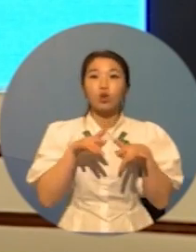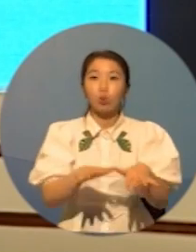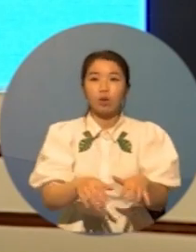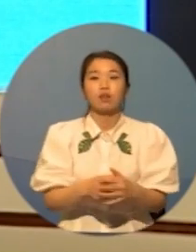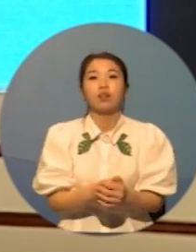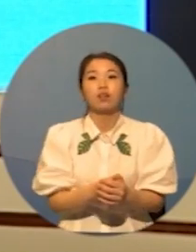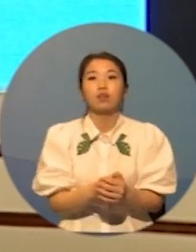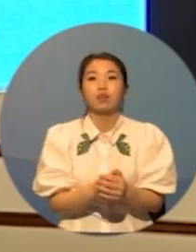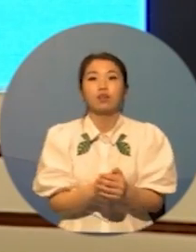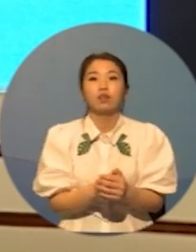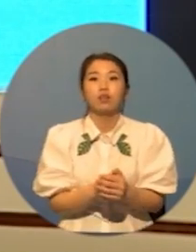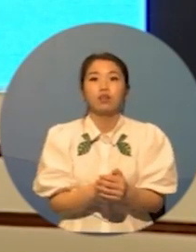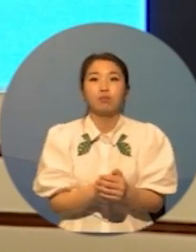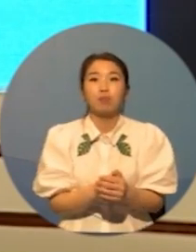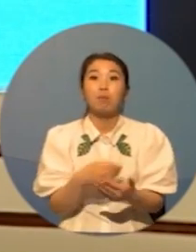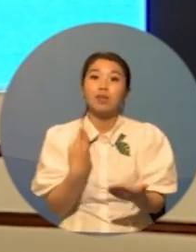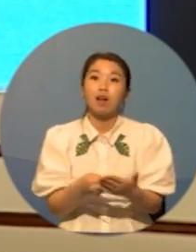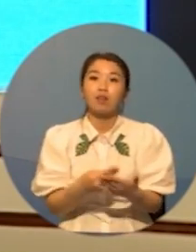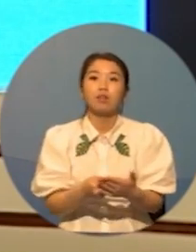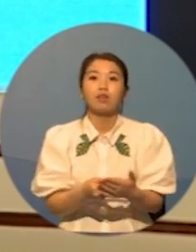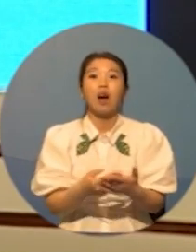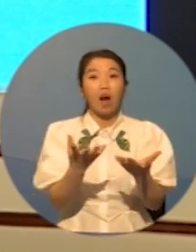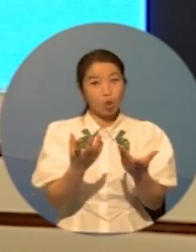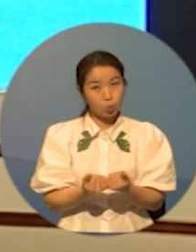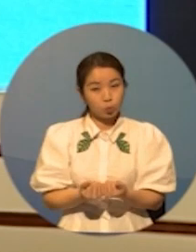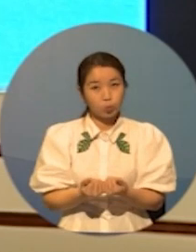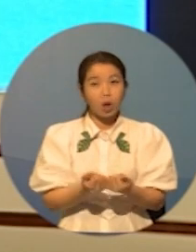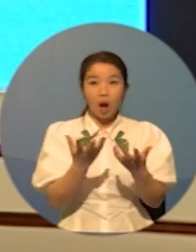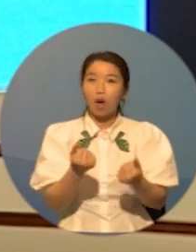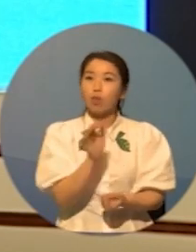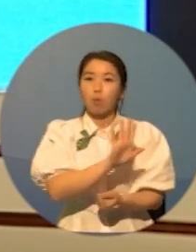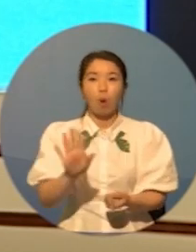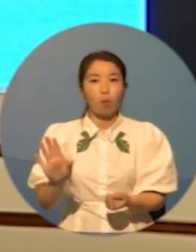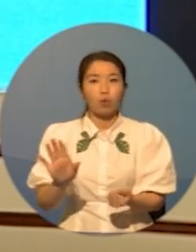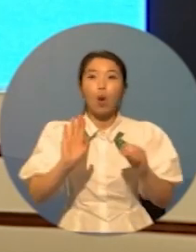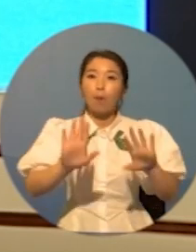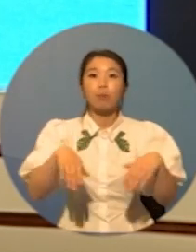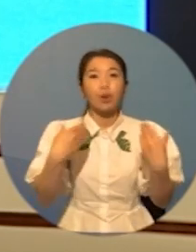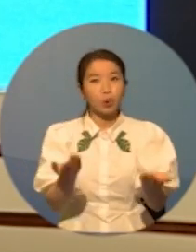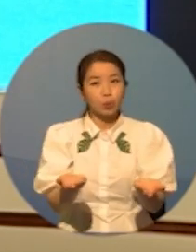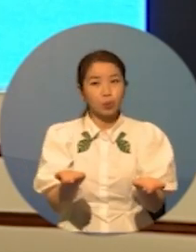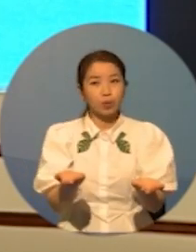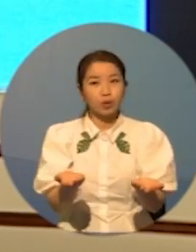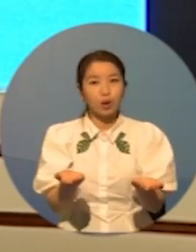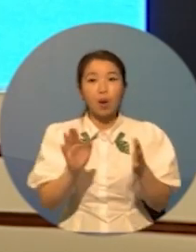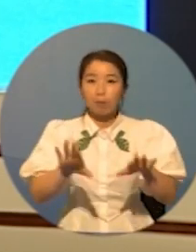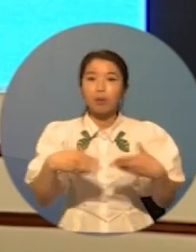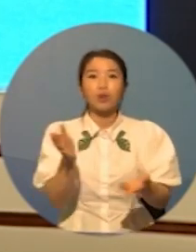қолланылады. Мысалы, алу, алмау, беру,